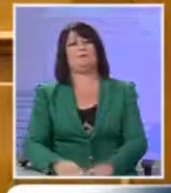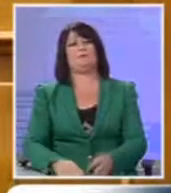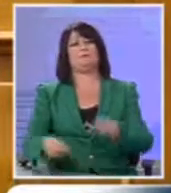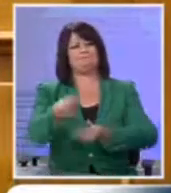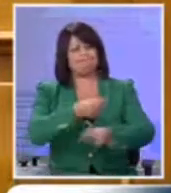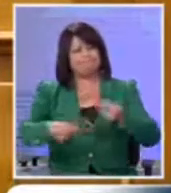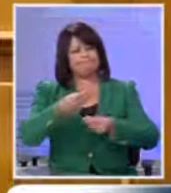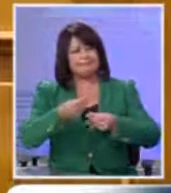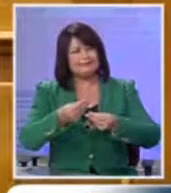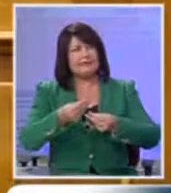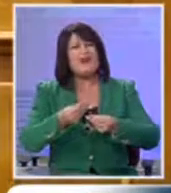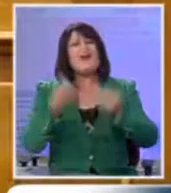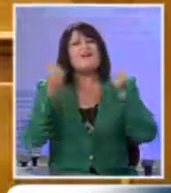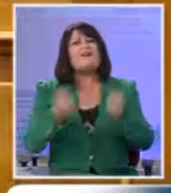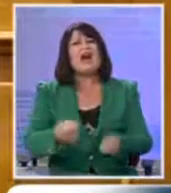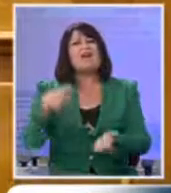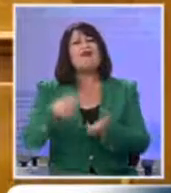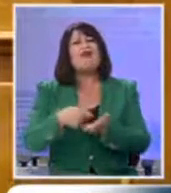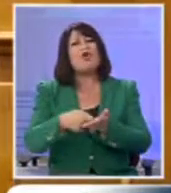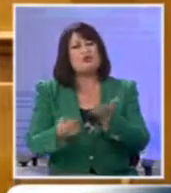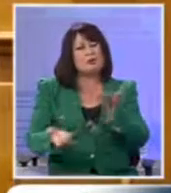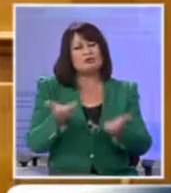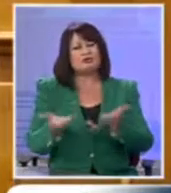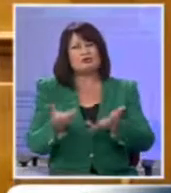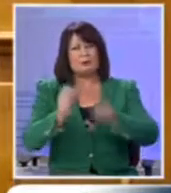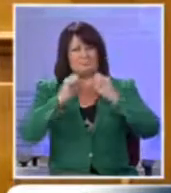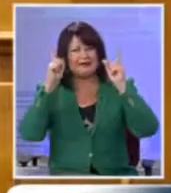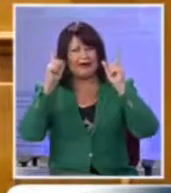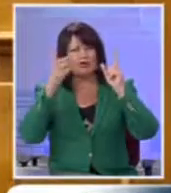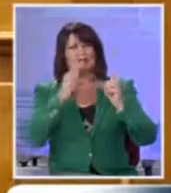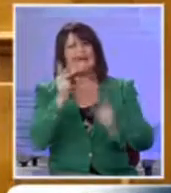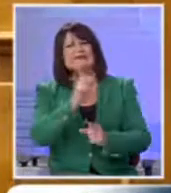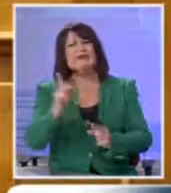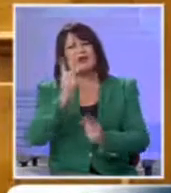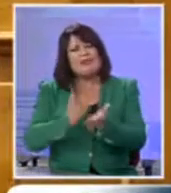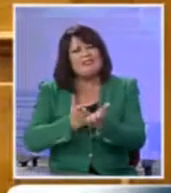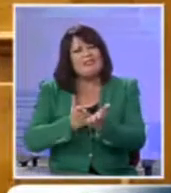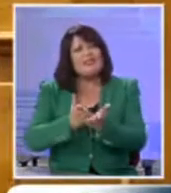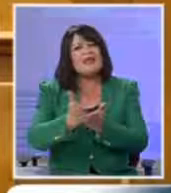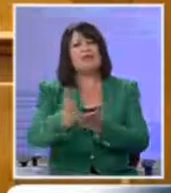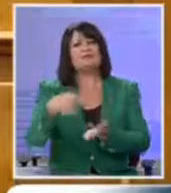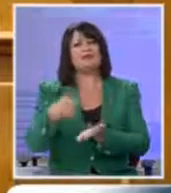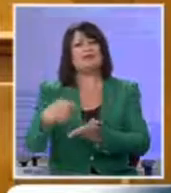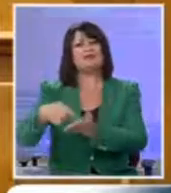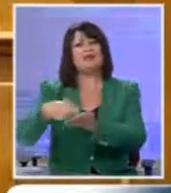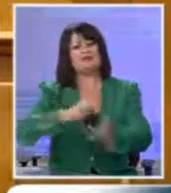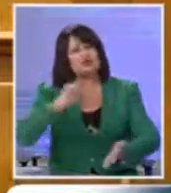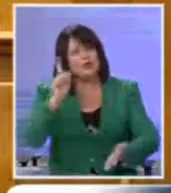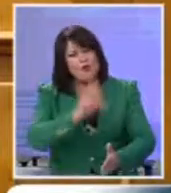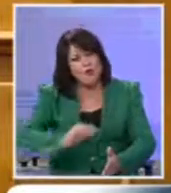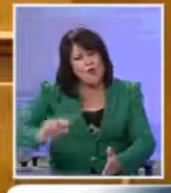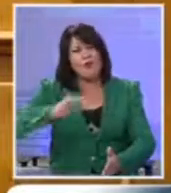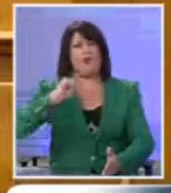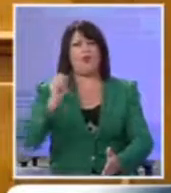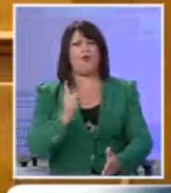των φορολογικών βαρών. Επιτέλους θα μπει μια συσάχθεια στους φόρους υπέρ